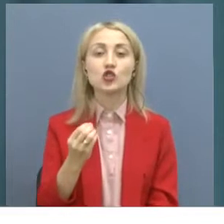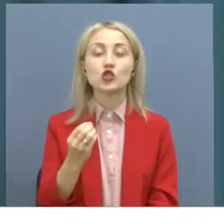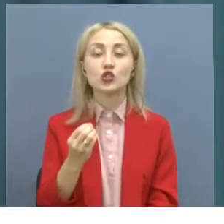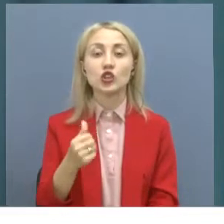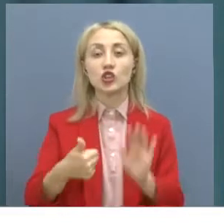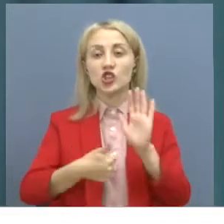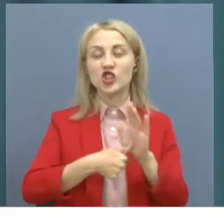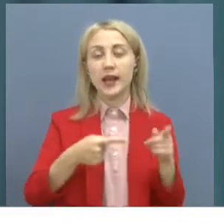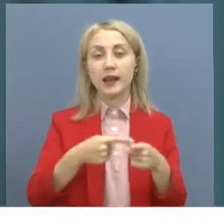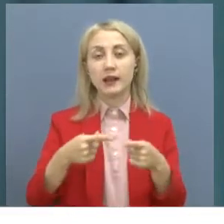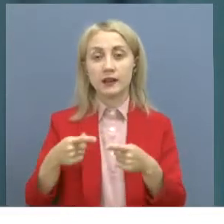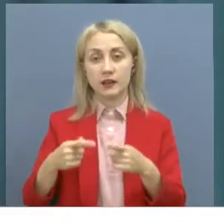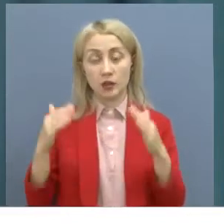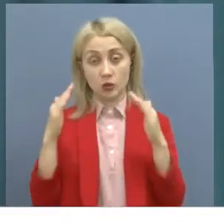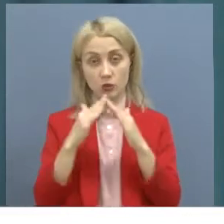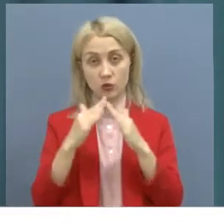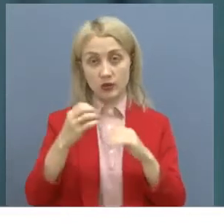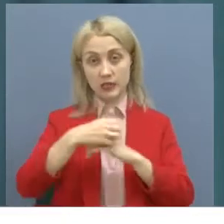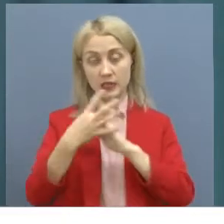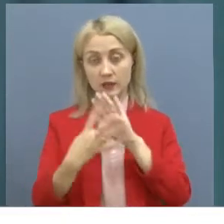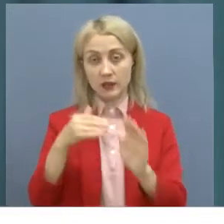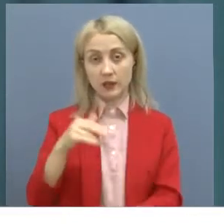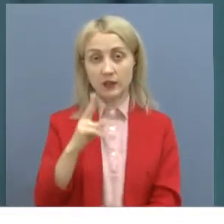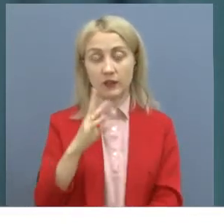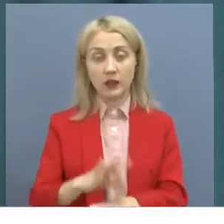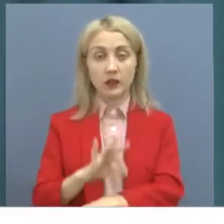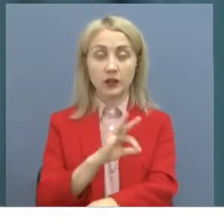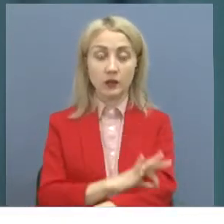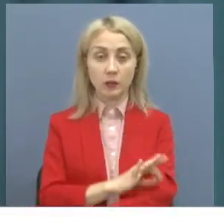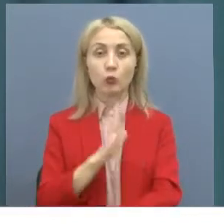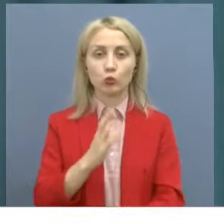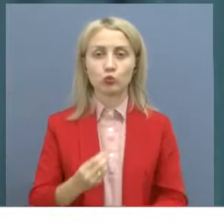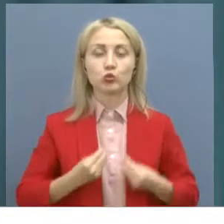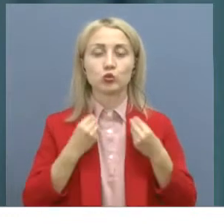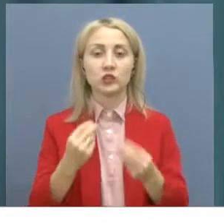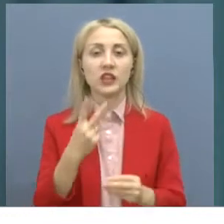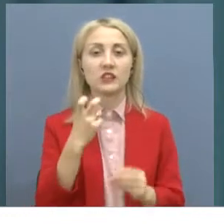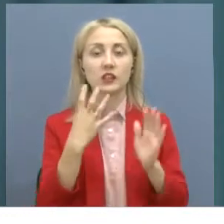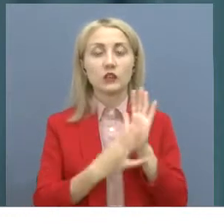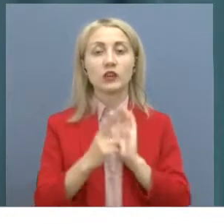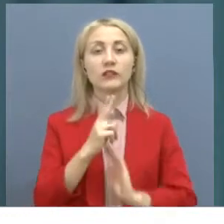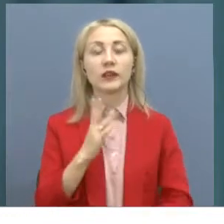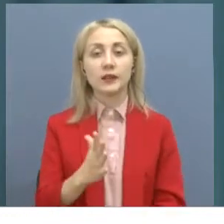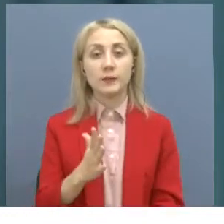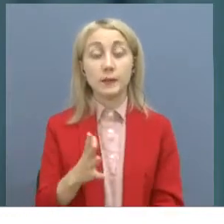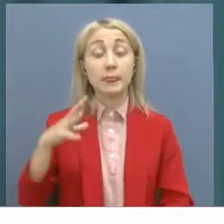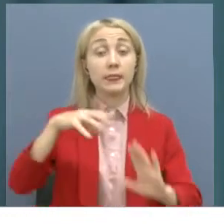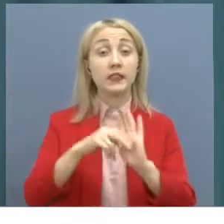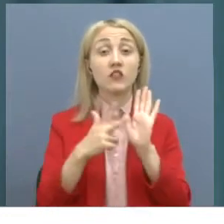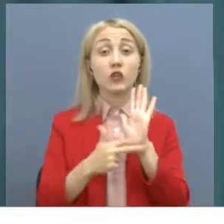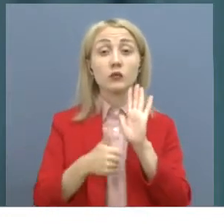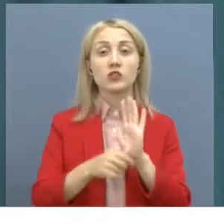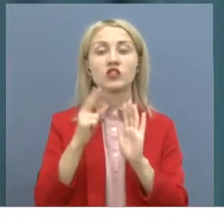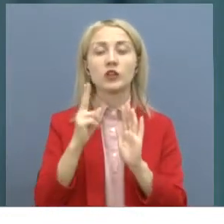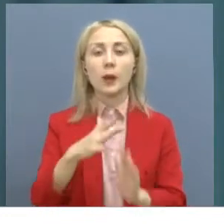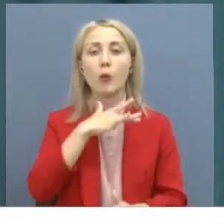инфрақұрылым дамыту министрлігінің жоспарында жалпы ауданы 19 мың шаршы метр 6 жалға берілетін үй 290 пәтер, оның